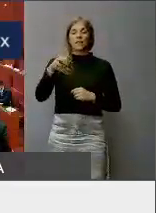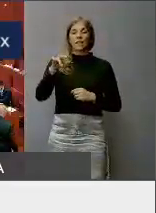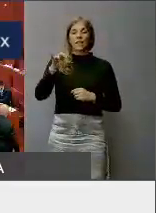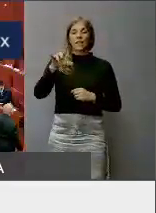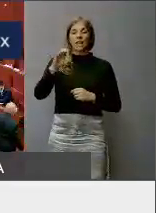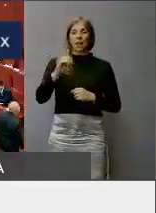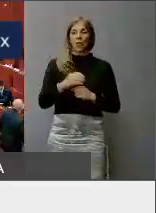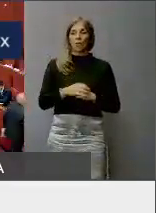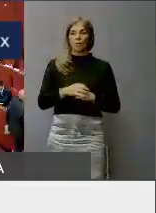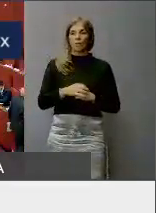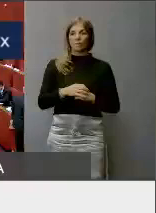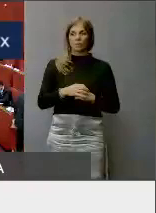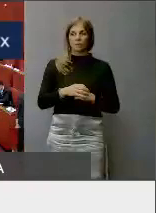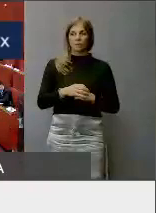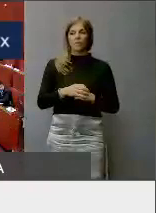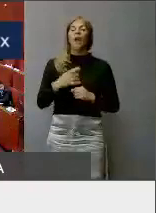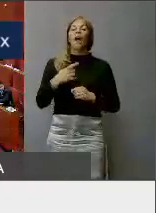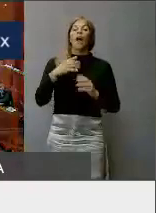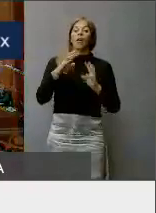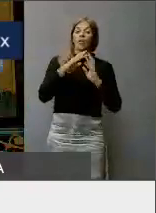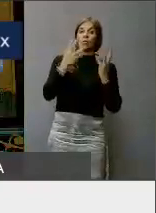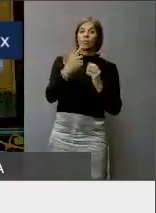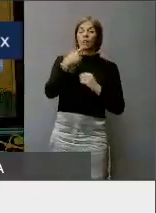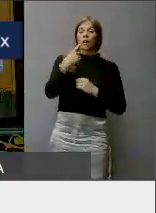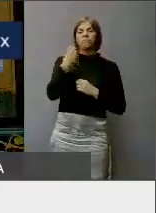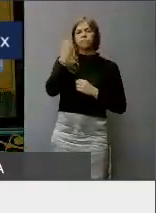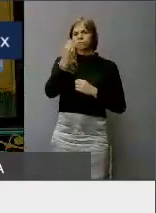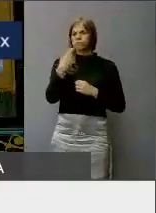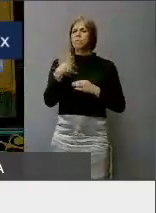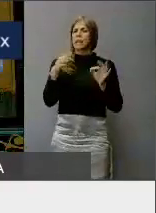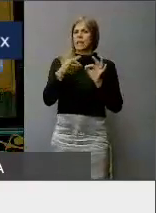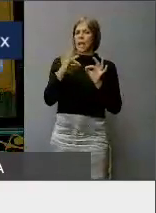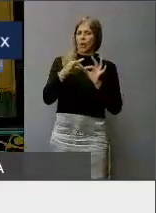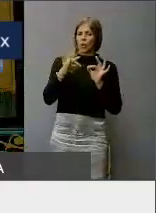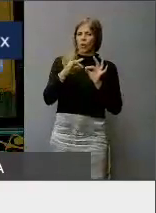parere favorevole grazie all'ora